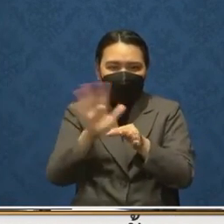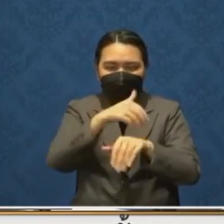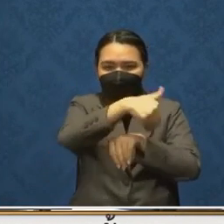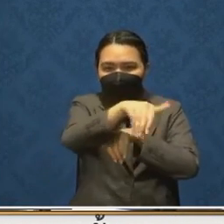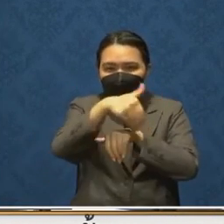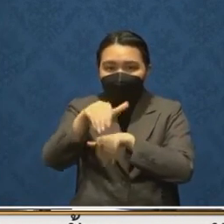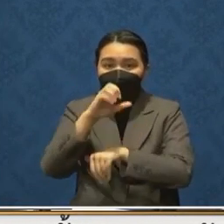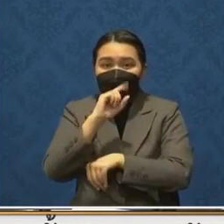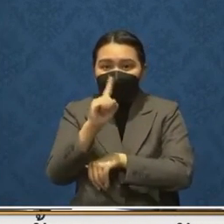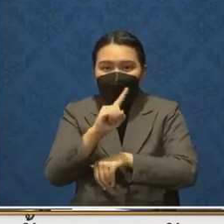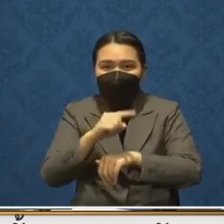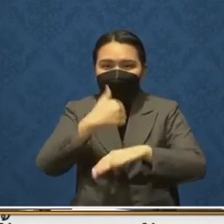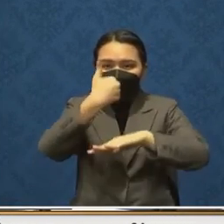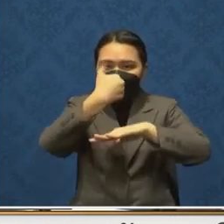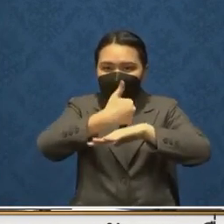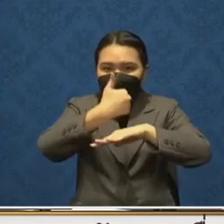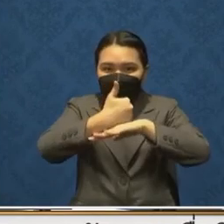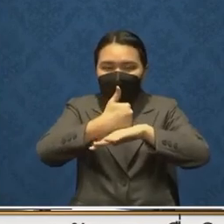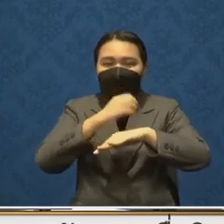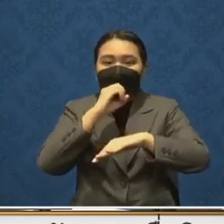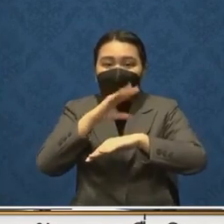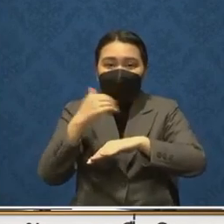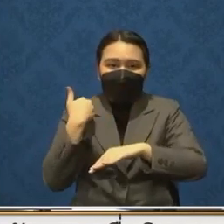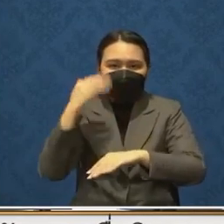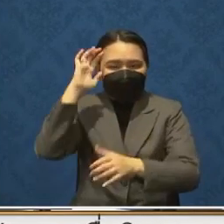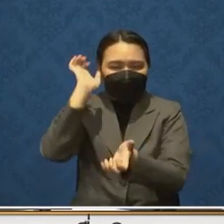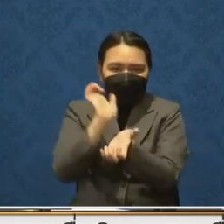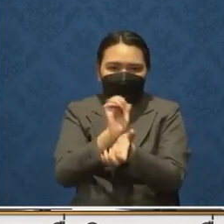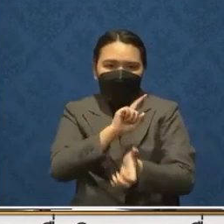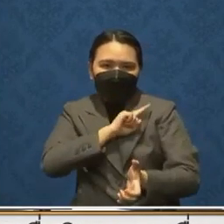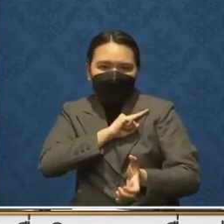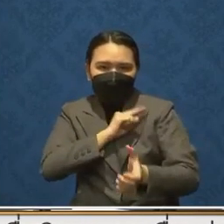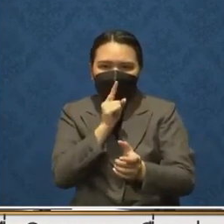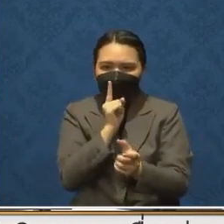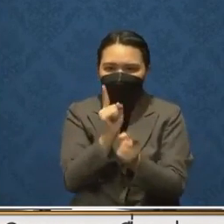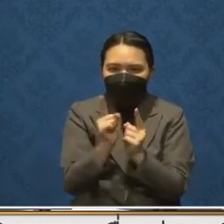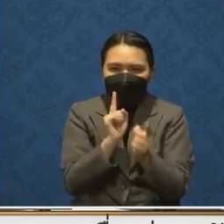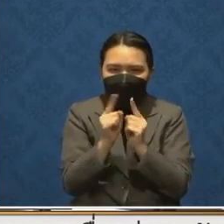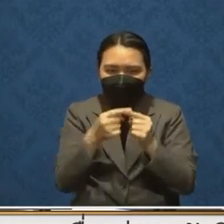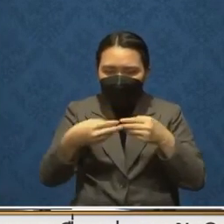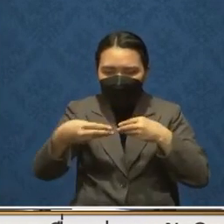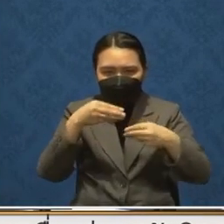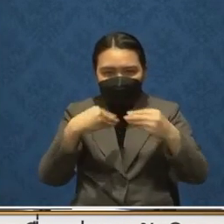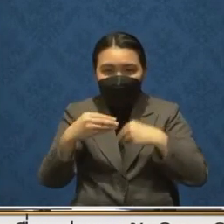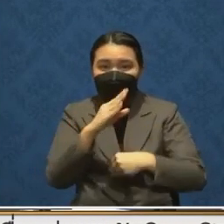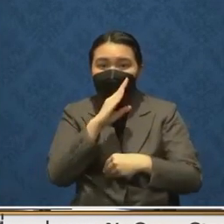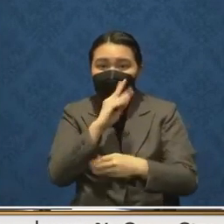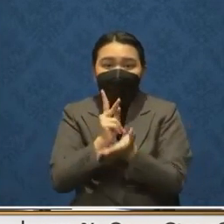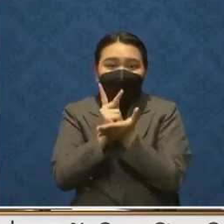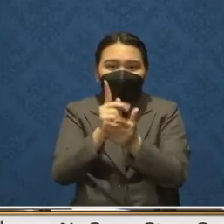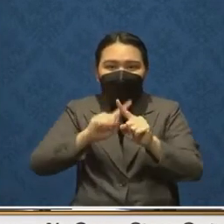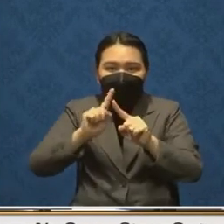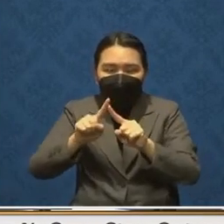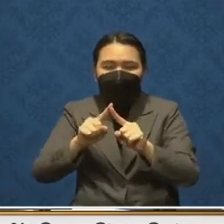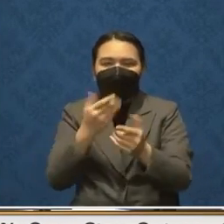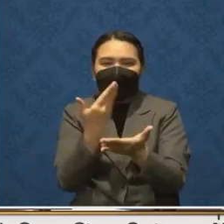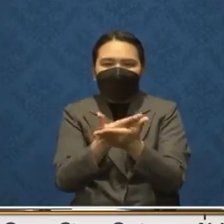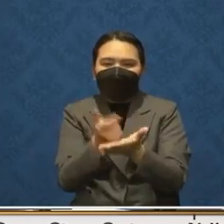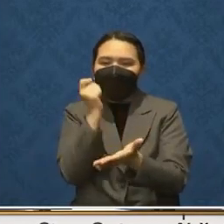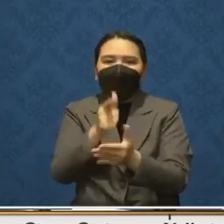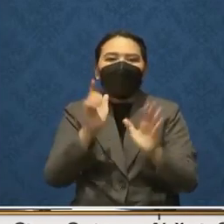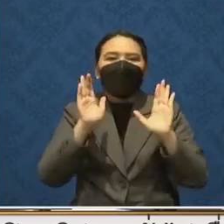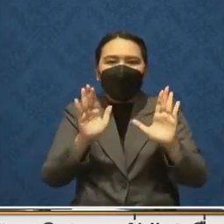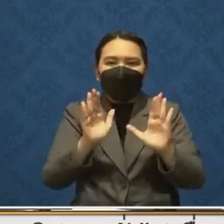ที่นายอเภอนายถเฟอกัผู้ขัจะเปนคนไกรเกลียร์ถ้ากู้มา 2,ายไป 2,100 สอง พอแล้ว ไม่เอาแล้ว